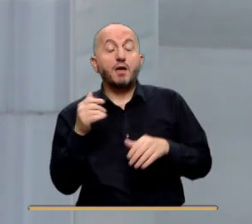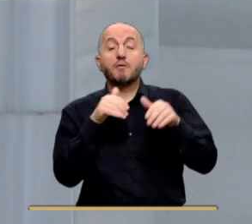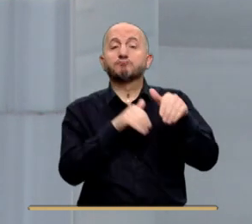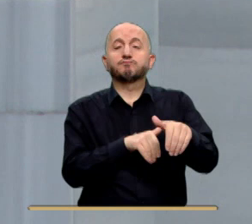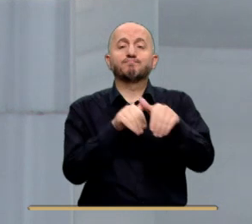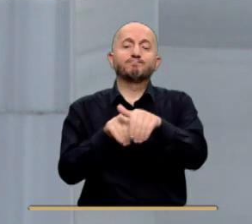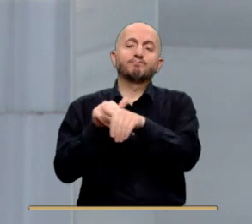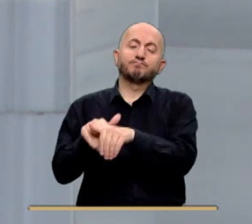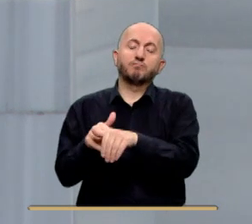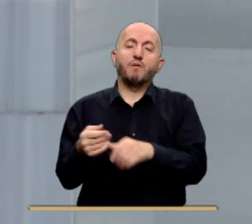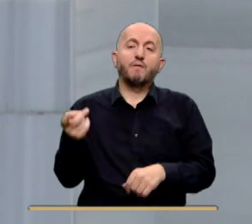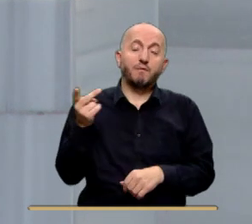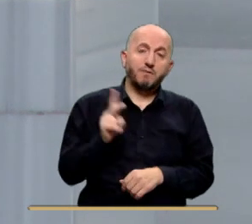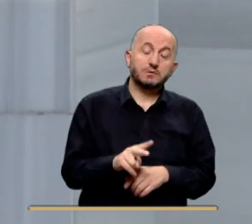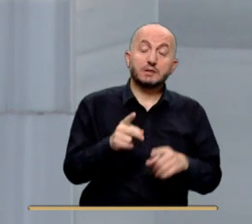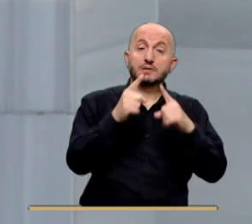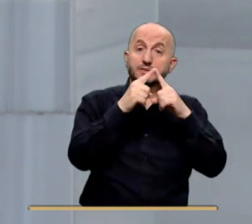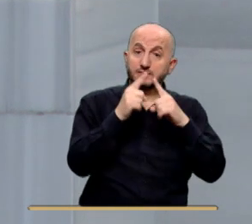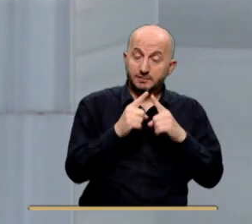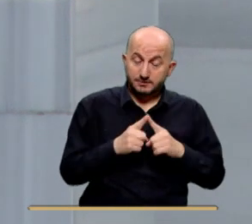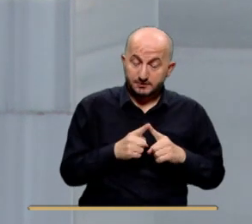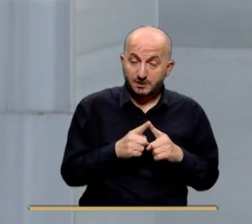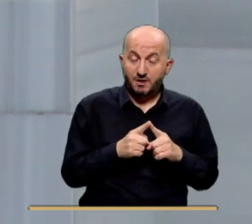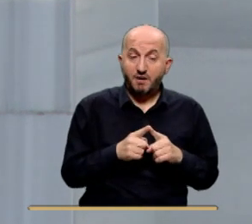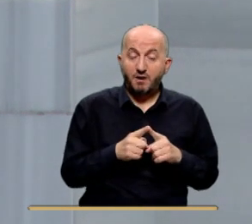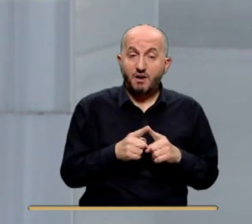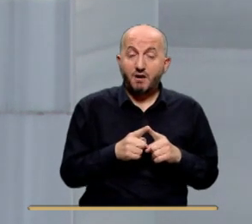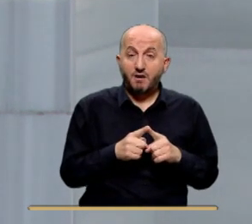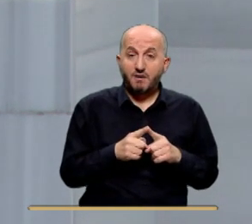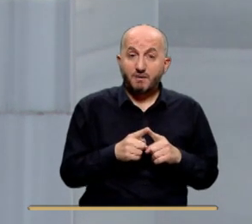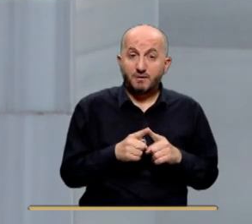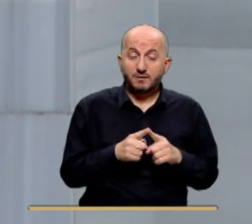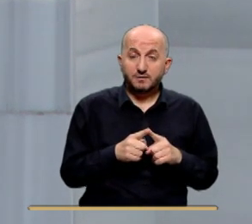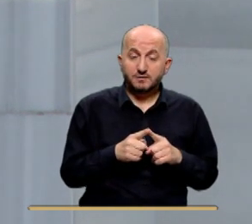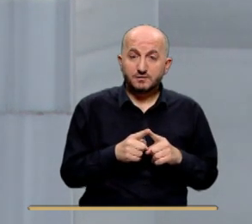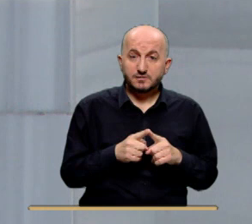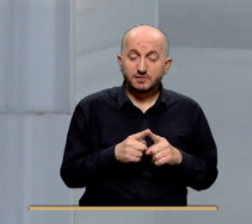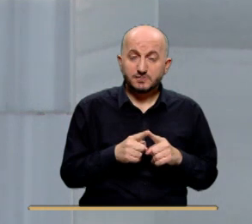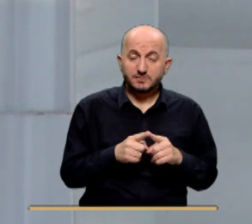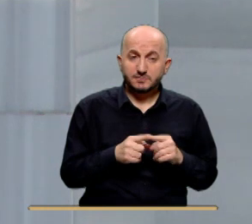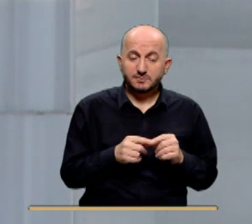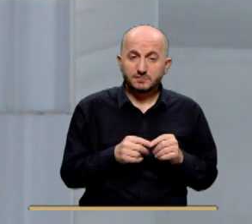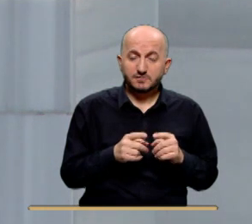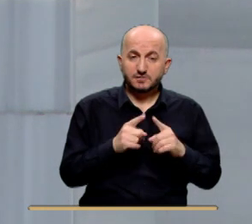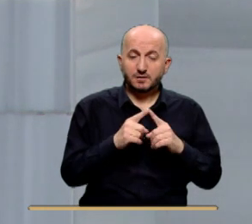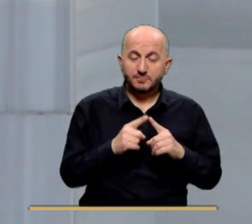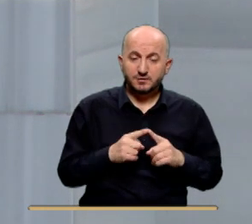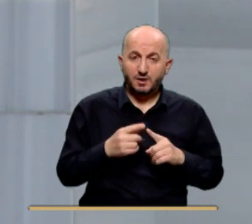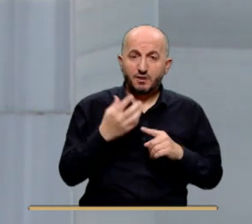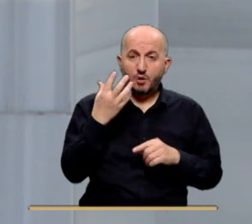olan, defnedilen sahabe sayısının ancak kardeşlerim rakamsal